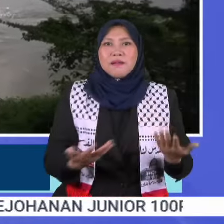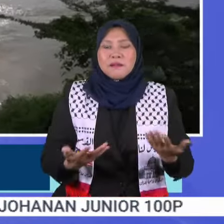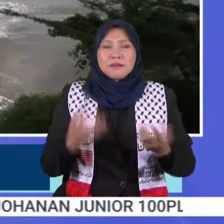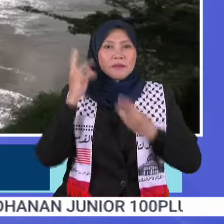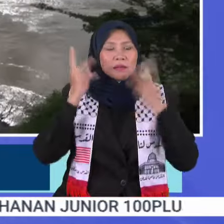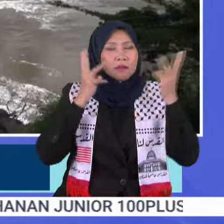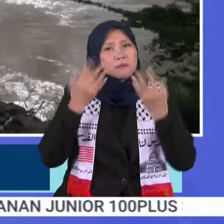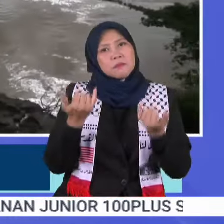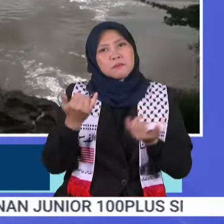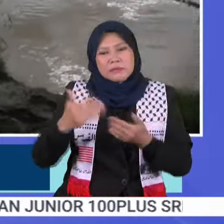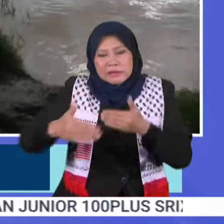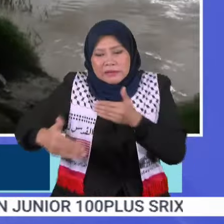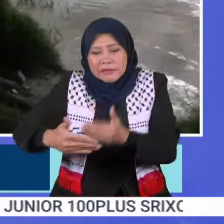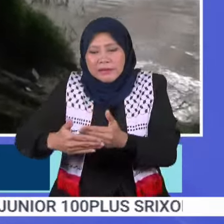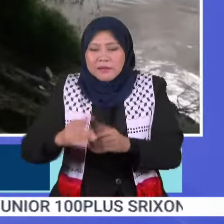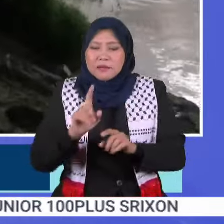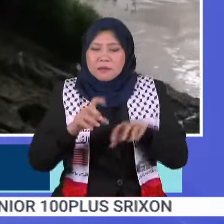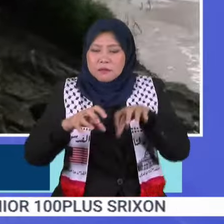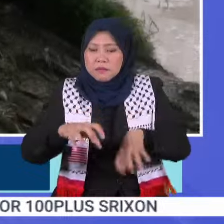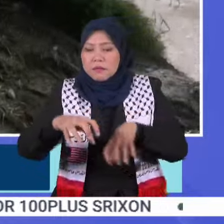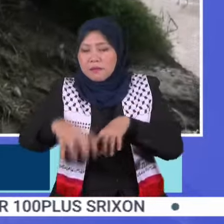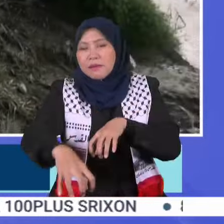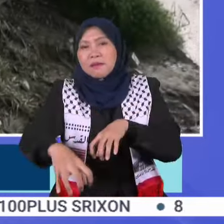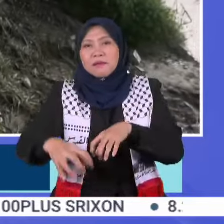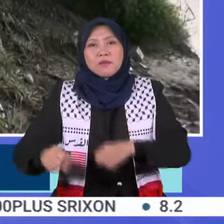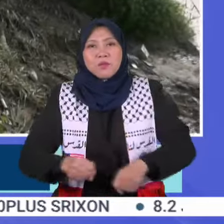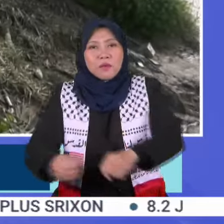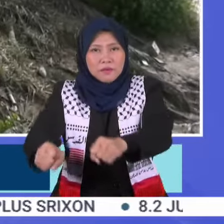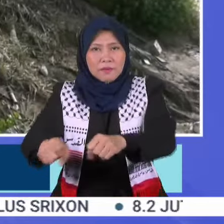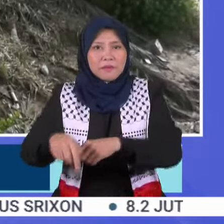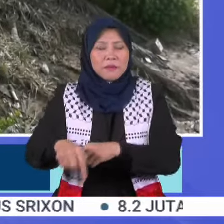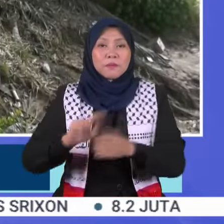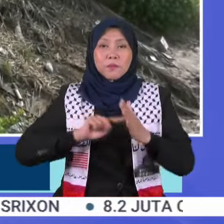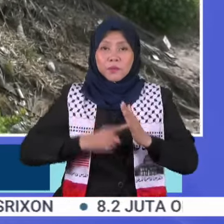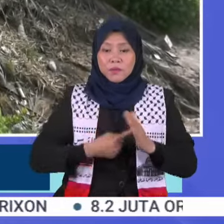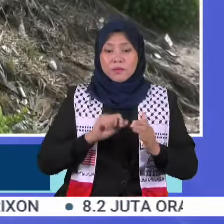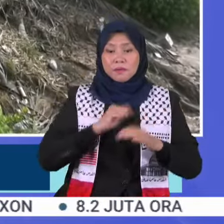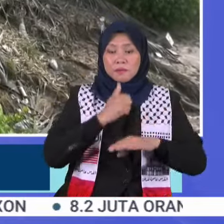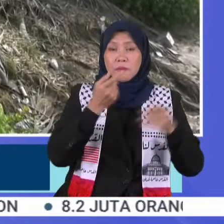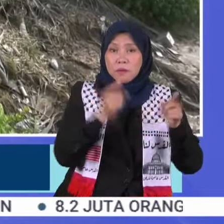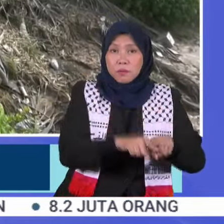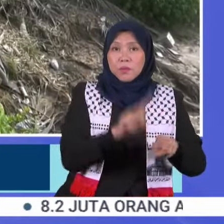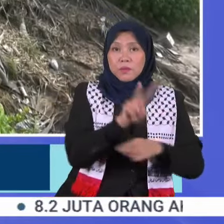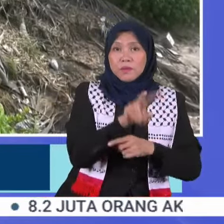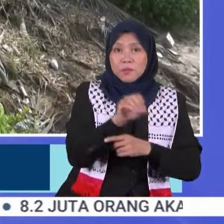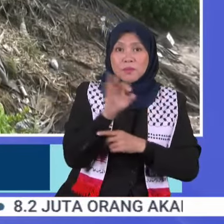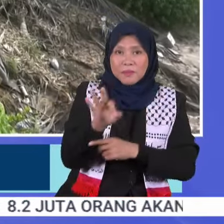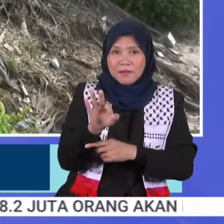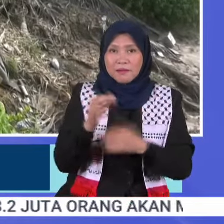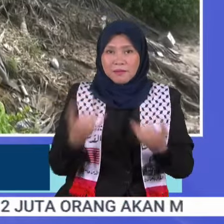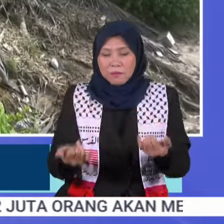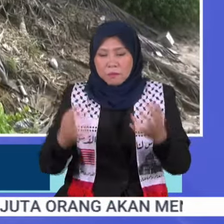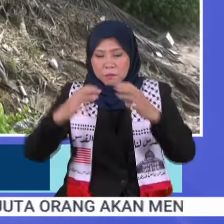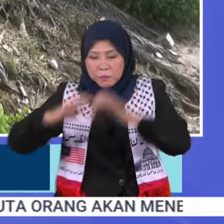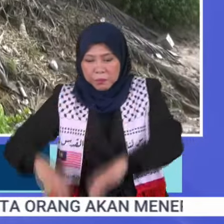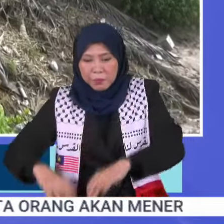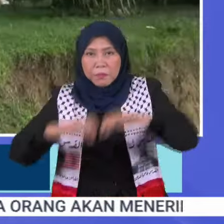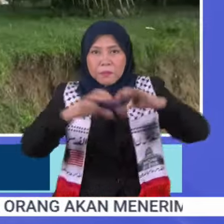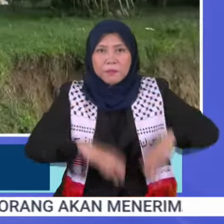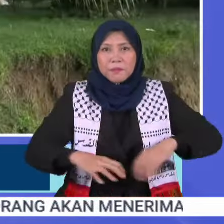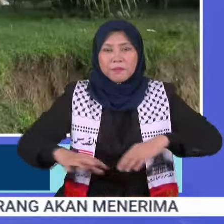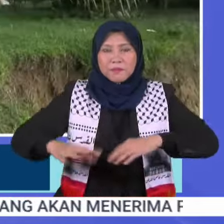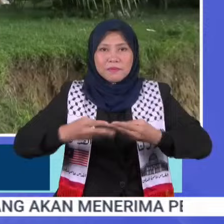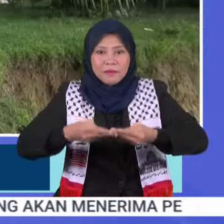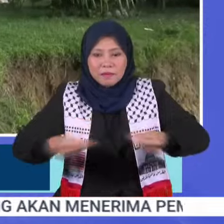kurang daripada 1 meter. Menurut salah seorang penduduk, kejadian itu berlaku sejak 2009 dan runtuhan semakin kerap berlaku